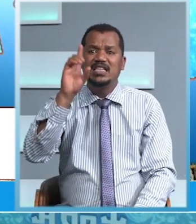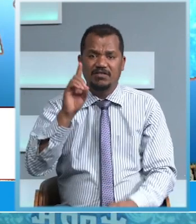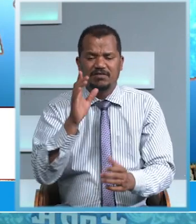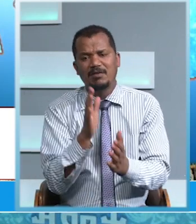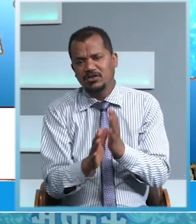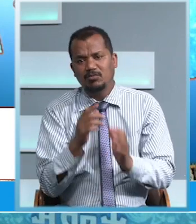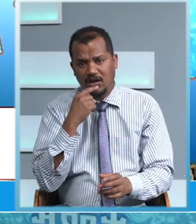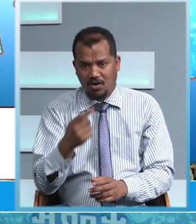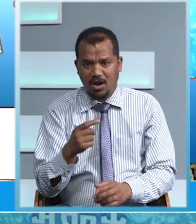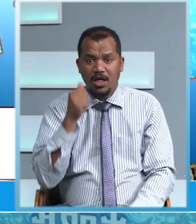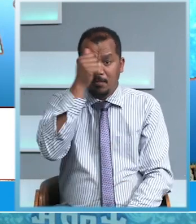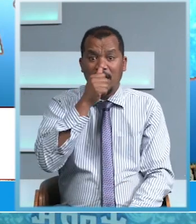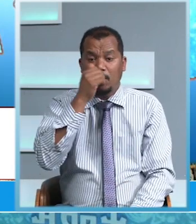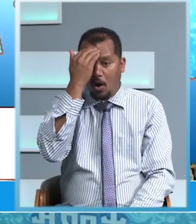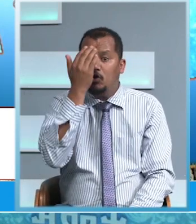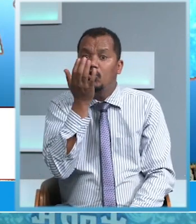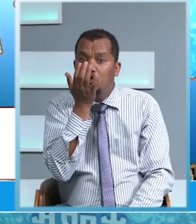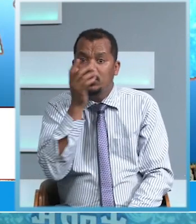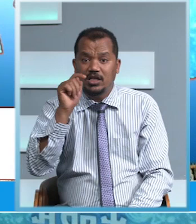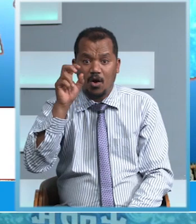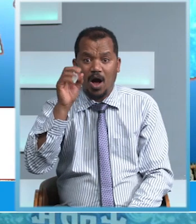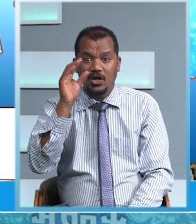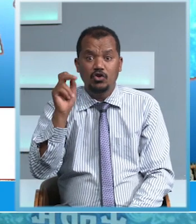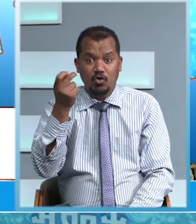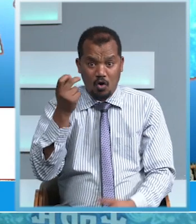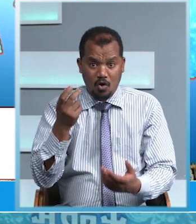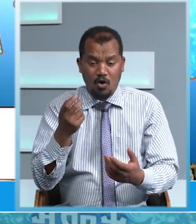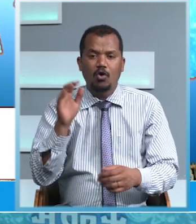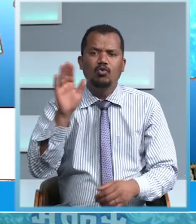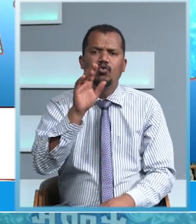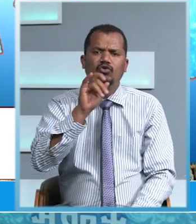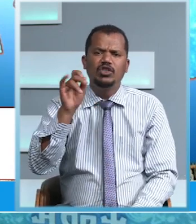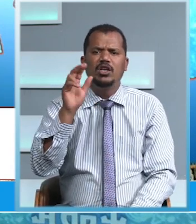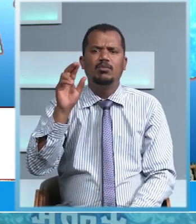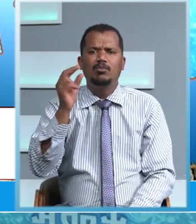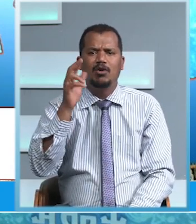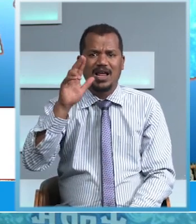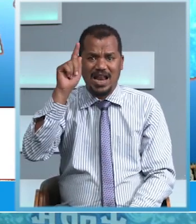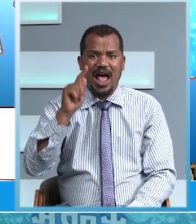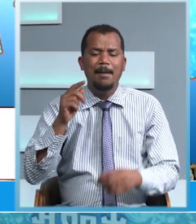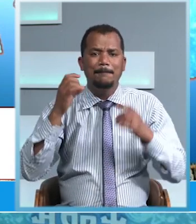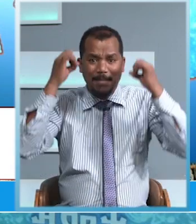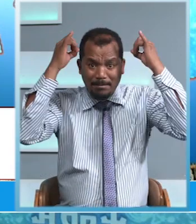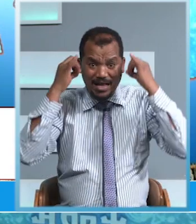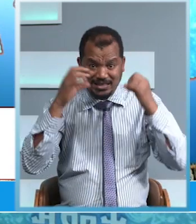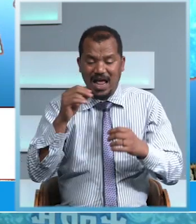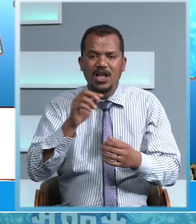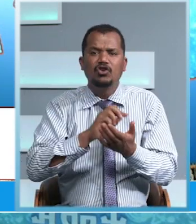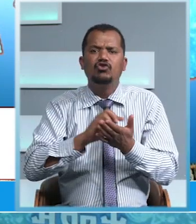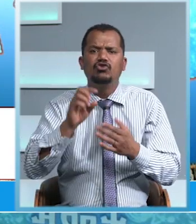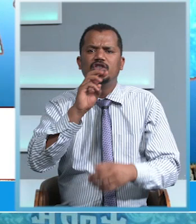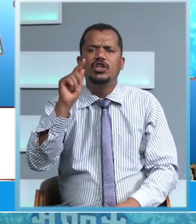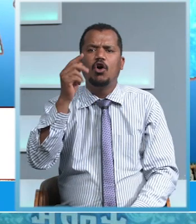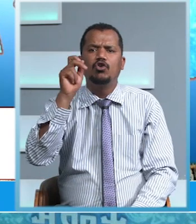መፈጸሙን ተናግረዋል። በኢትዮጵያ ኦርቶዶክስ ተዋህዶ ቤተክርስቲያን የቦረና የጉጂና የሊበን ዞኖች ሊቀ ጳጳስና